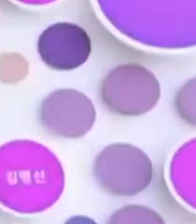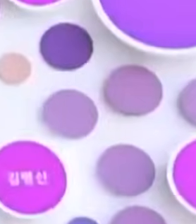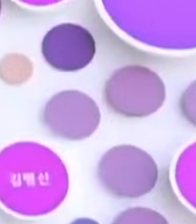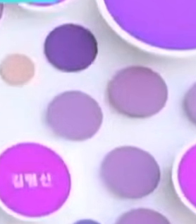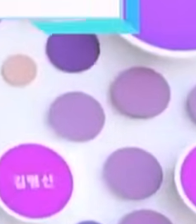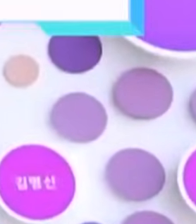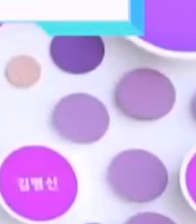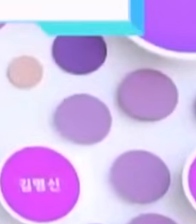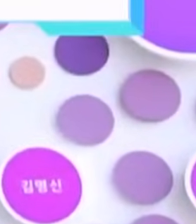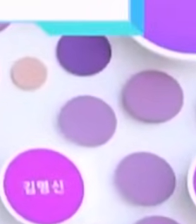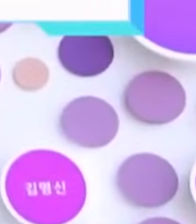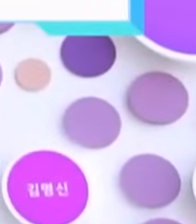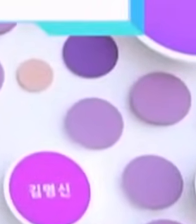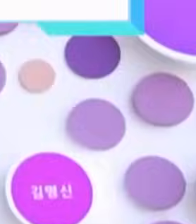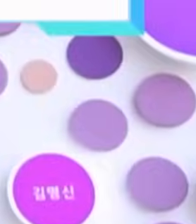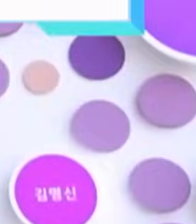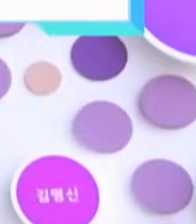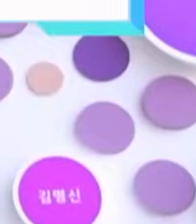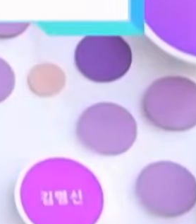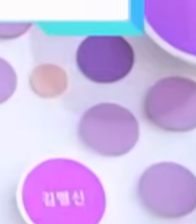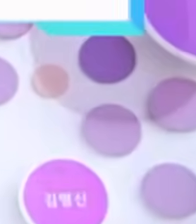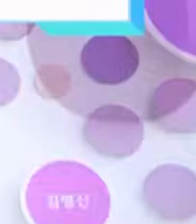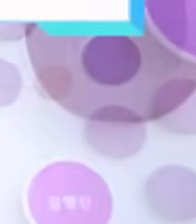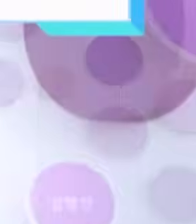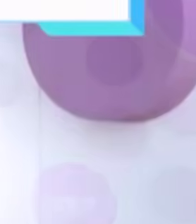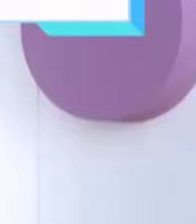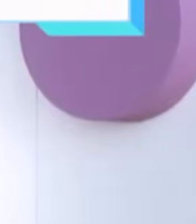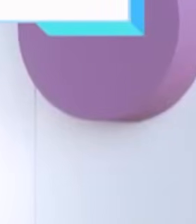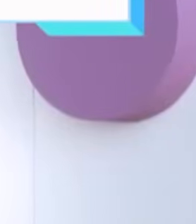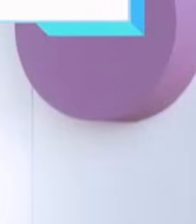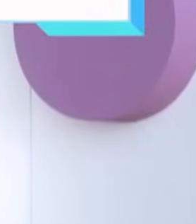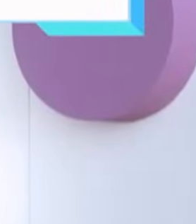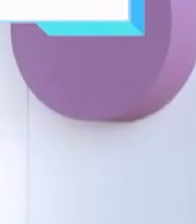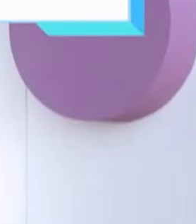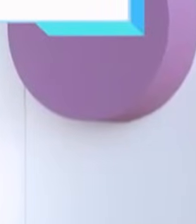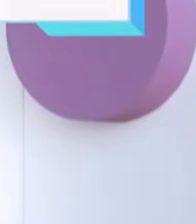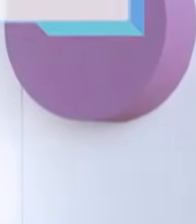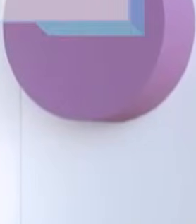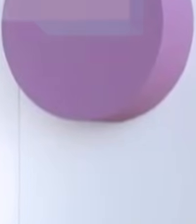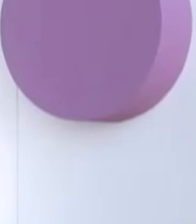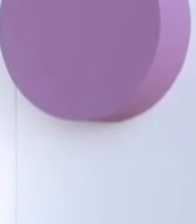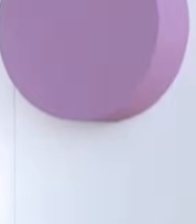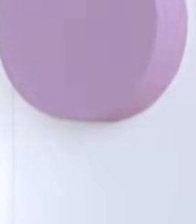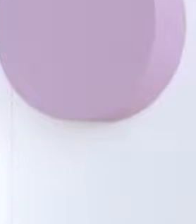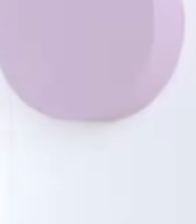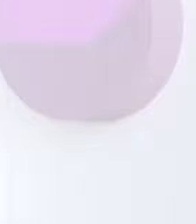이 프로그램은 동역자님의 복음의 틀이 선교 후원으로 제작되었습니다.